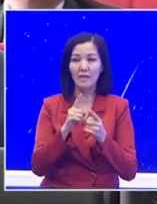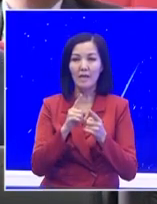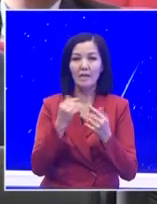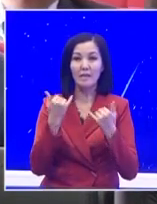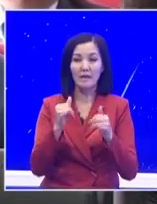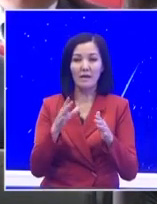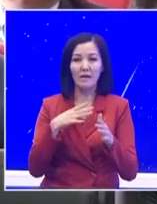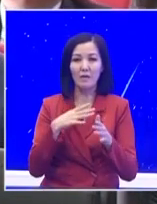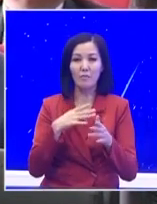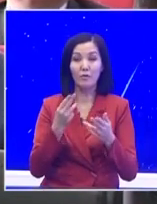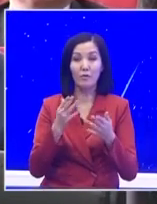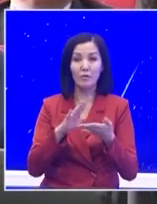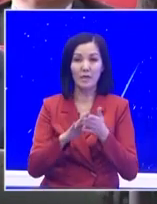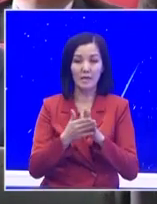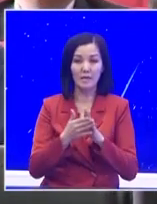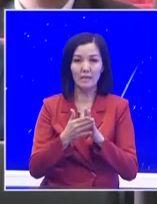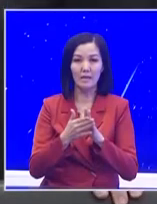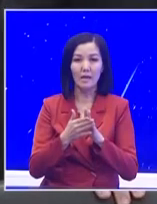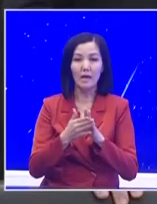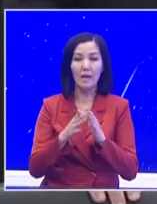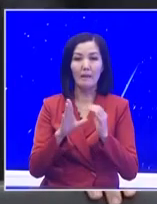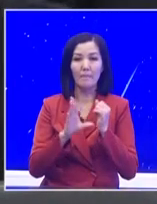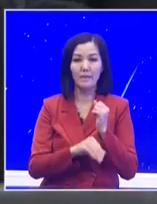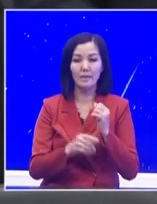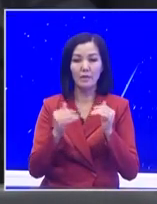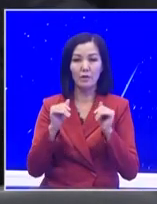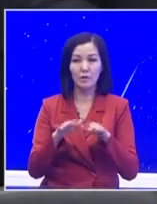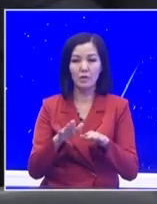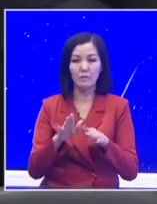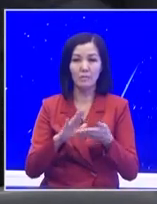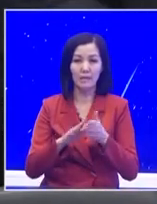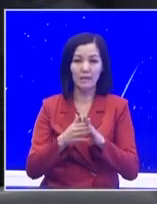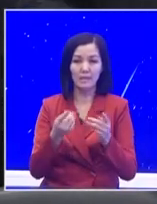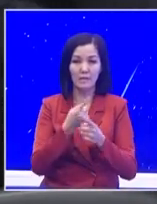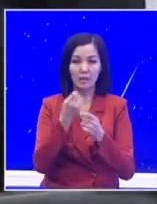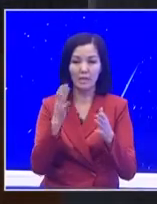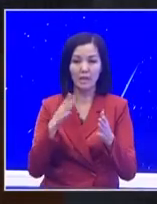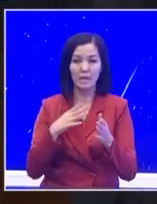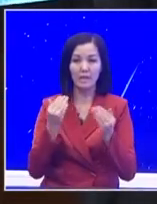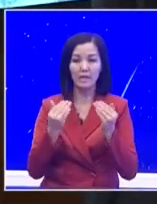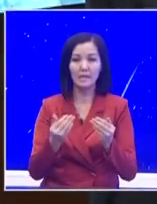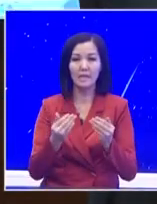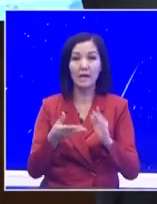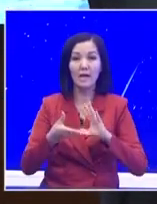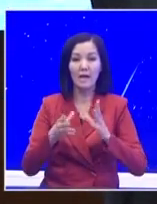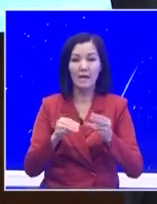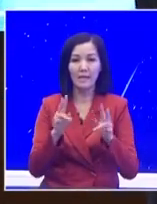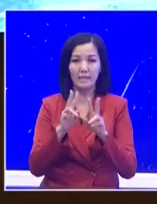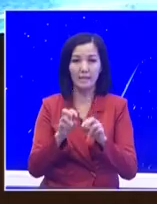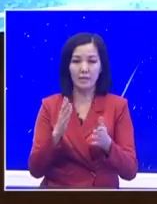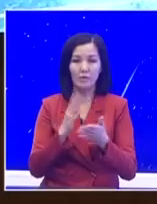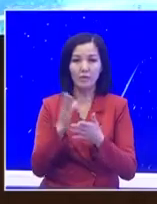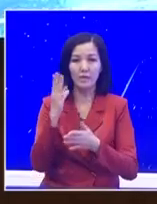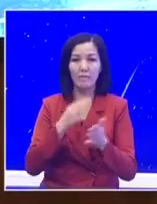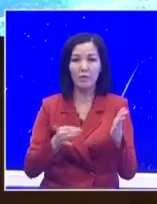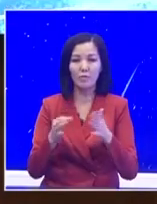отырды. Көнгендей. Бірақ соңғы шешімдерін кейінірек кеңесе келе жарияламақ. Әзірге анализ жасап жатыр. Аясында